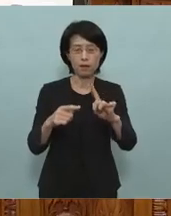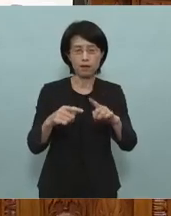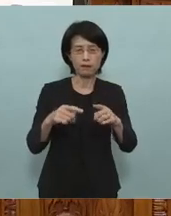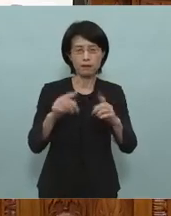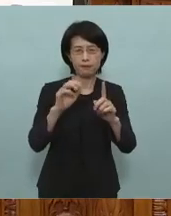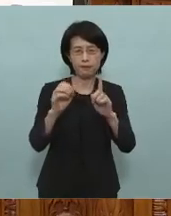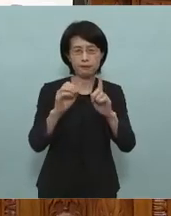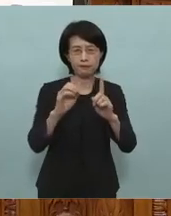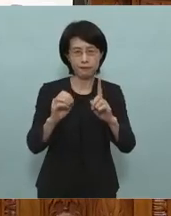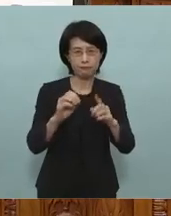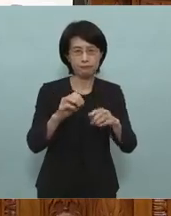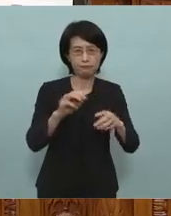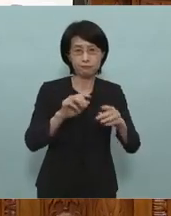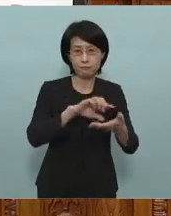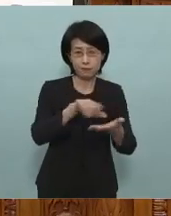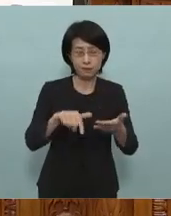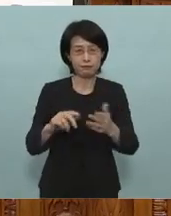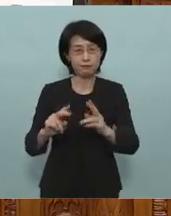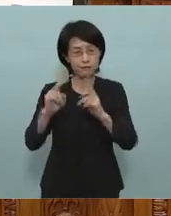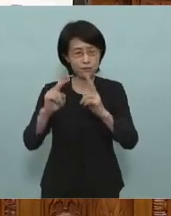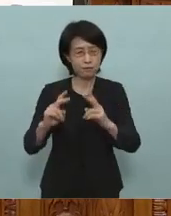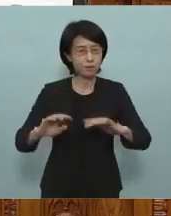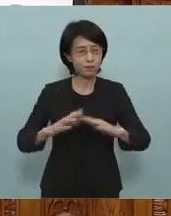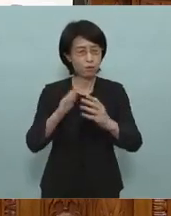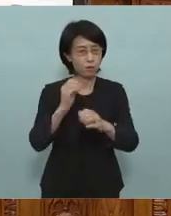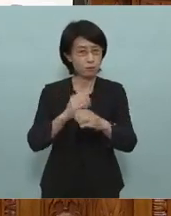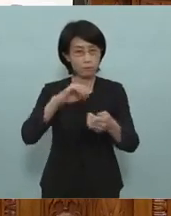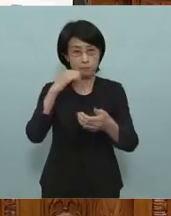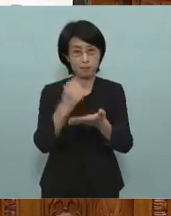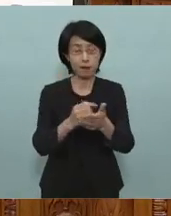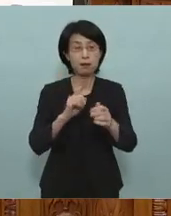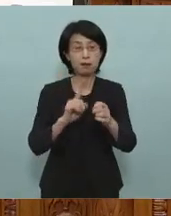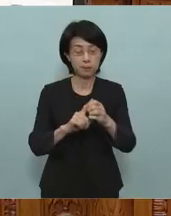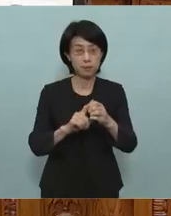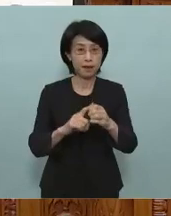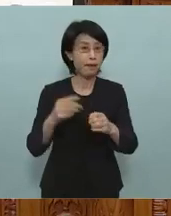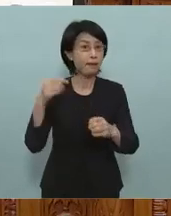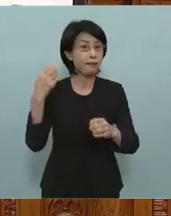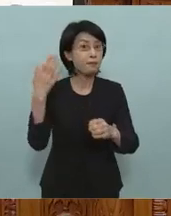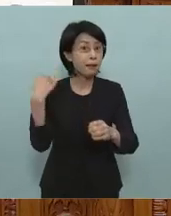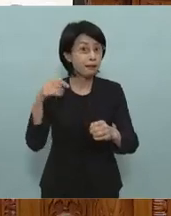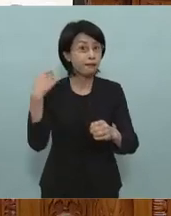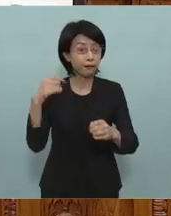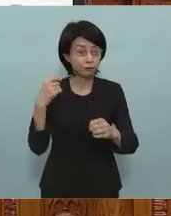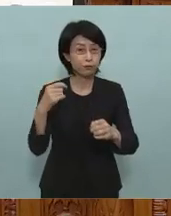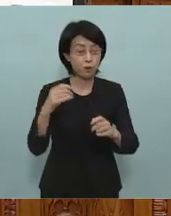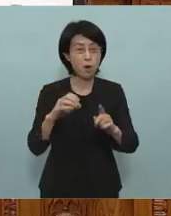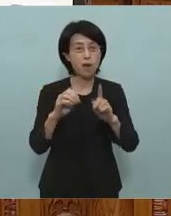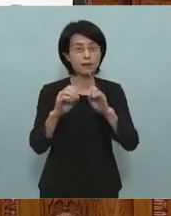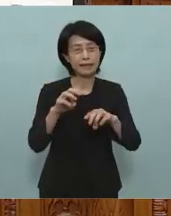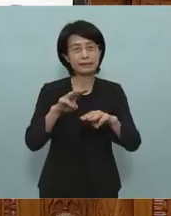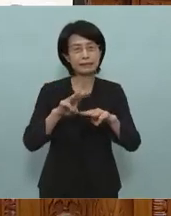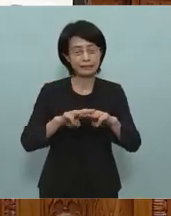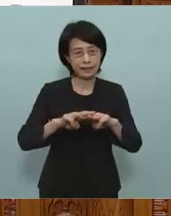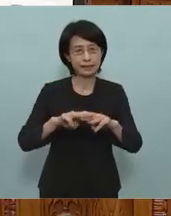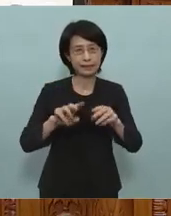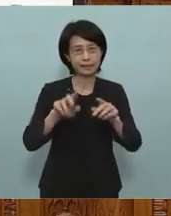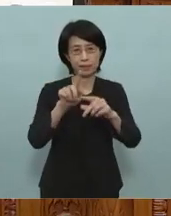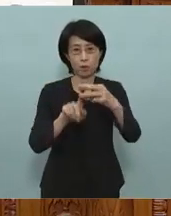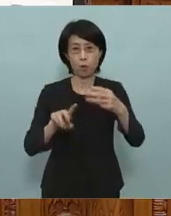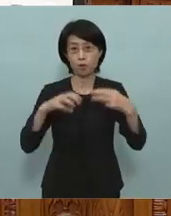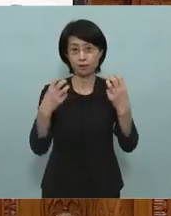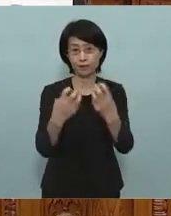実現に向けた取り組みを競い合う夏のデジデン甲子園を開催しました多くの方に参加